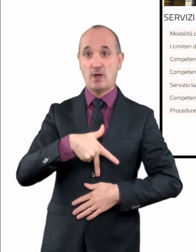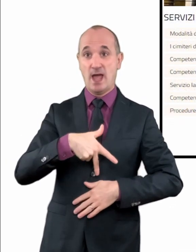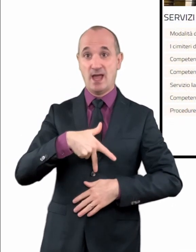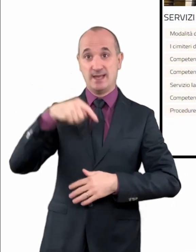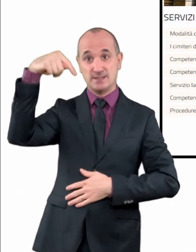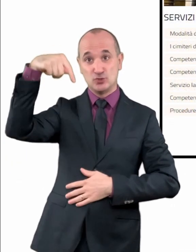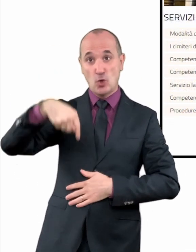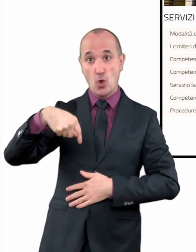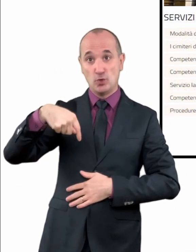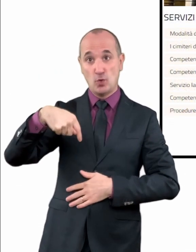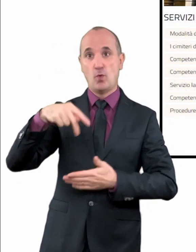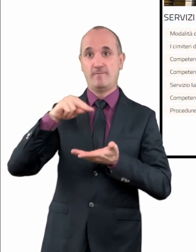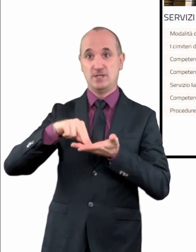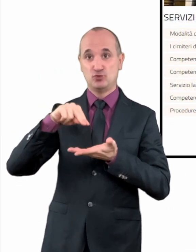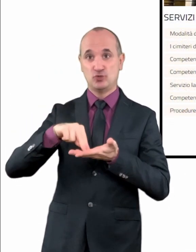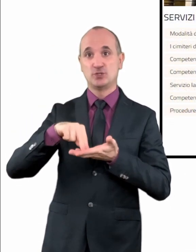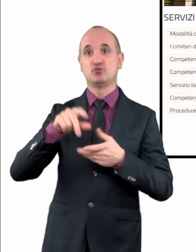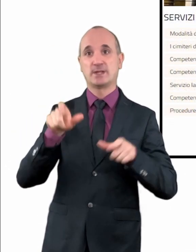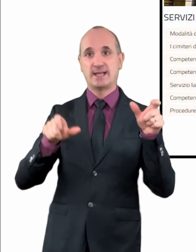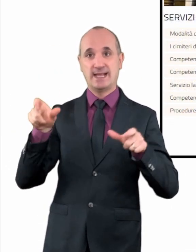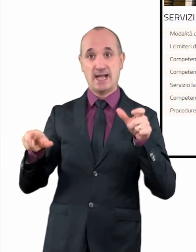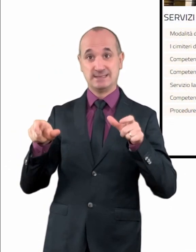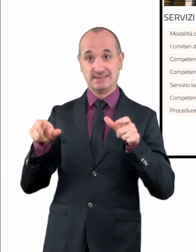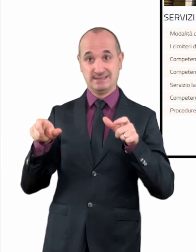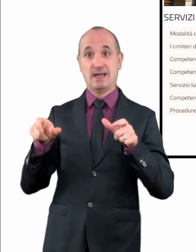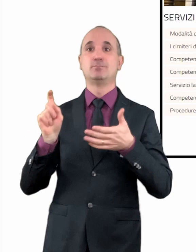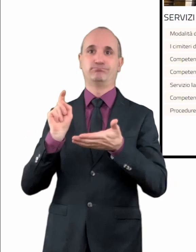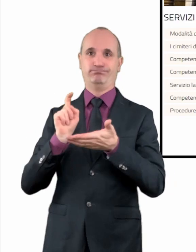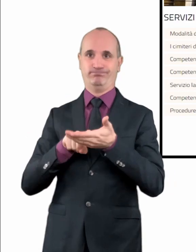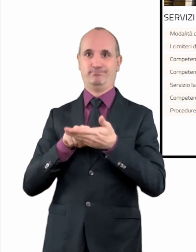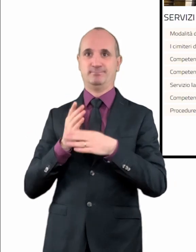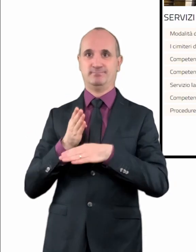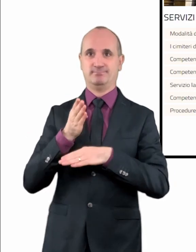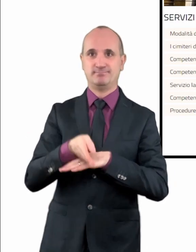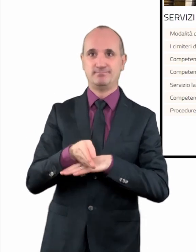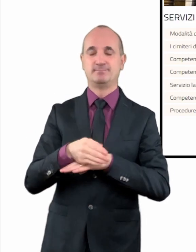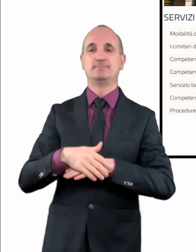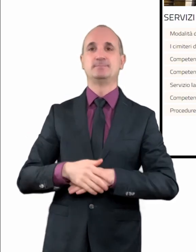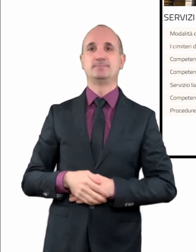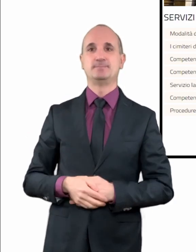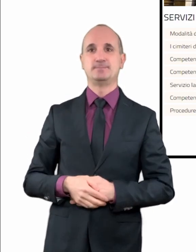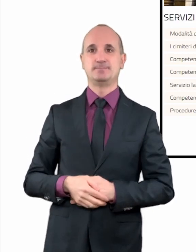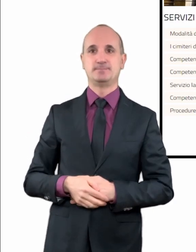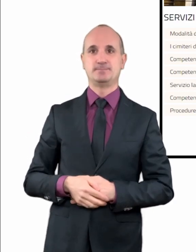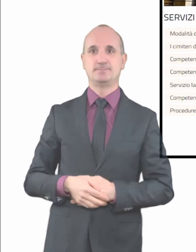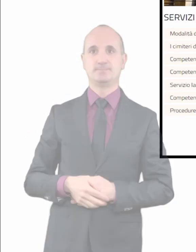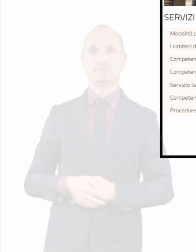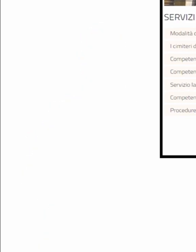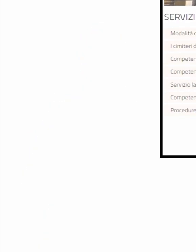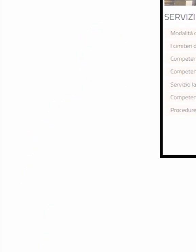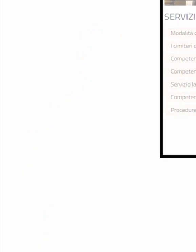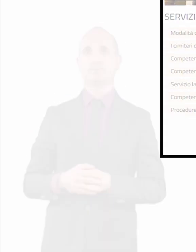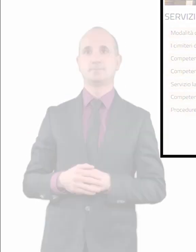sotto la voce servizi sociali selezionare il pulsante uffici della cittadinanza